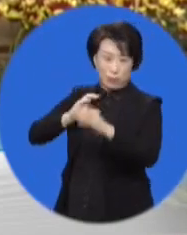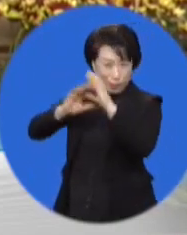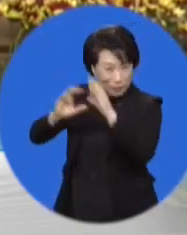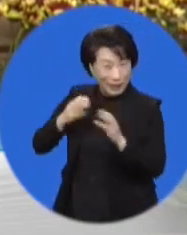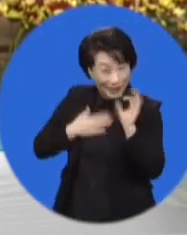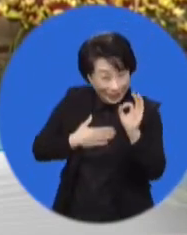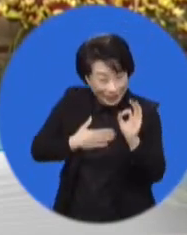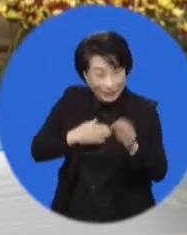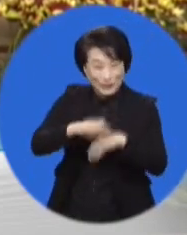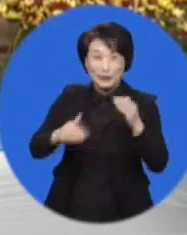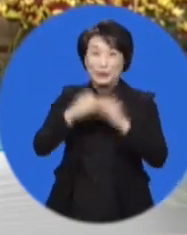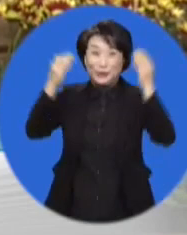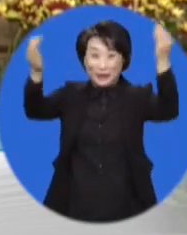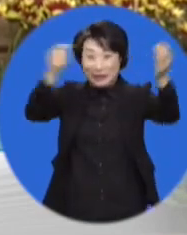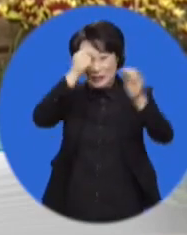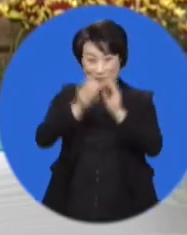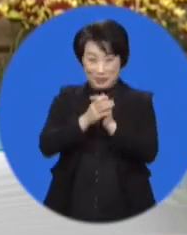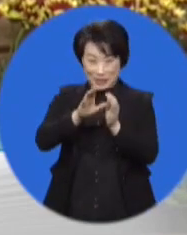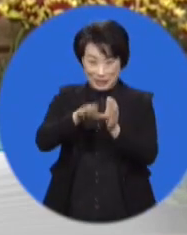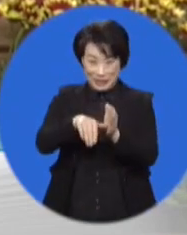두 손 번쩍 들고